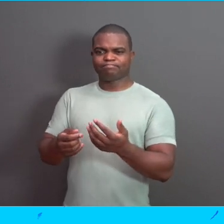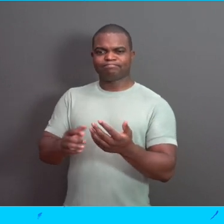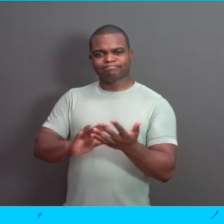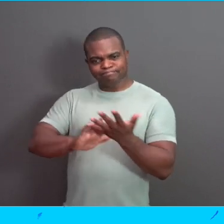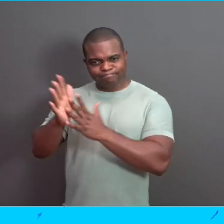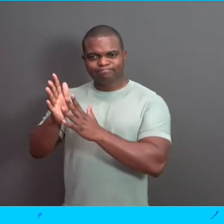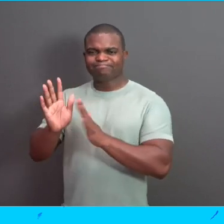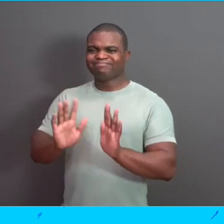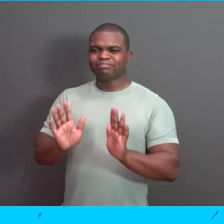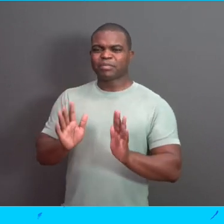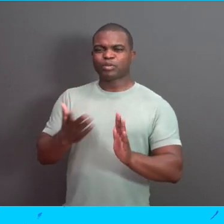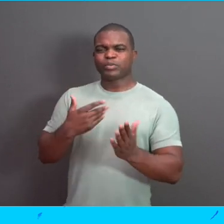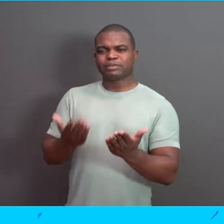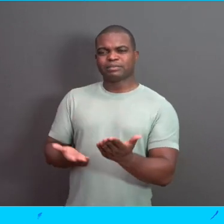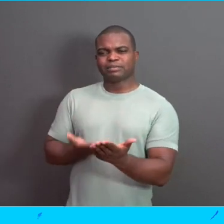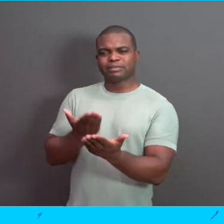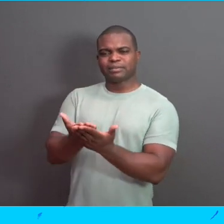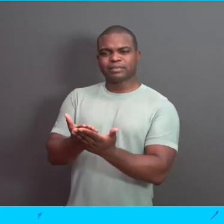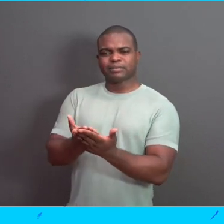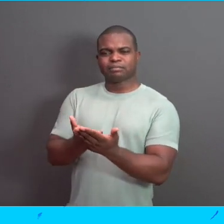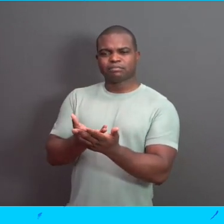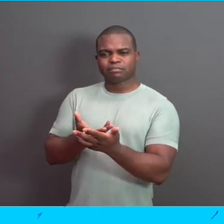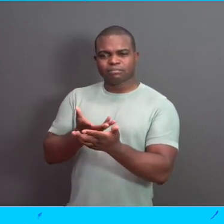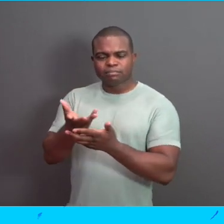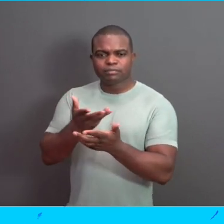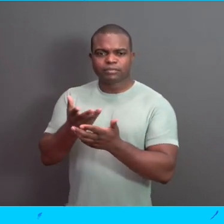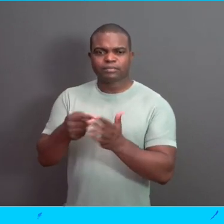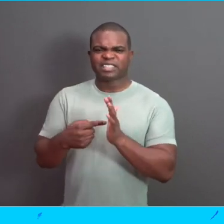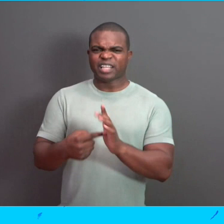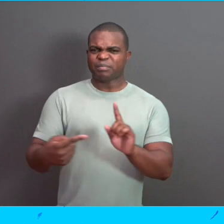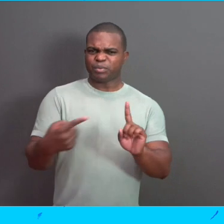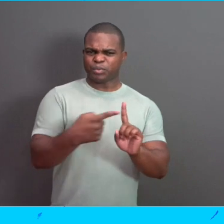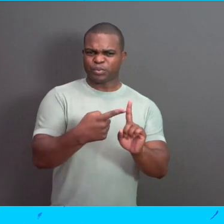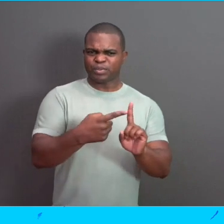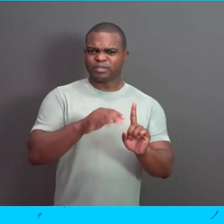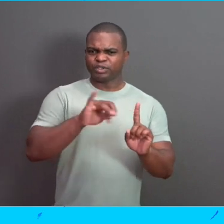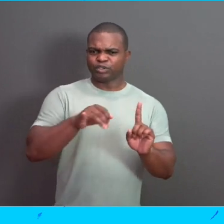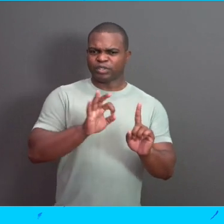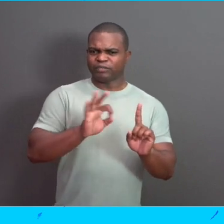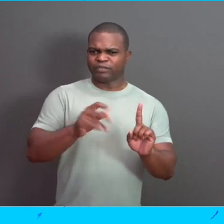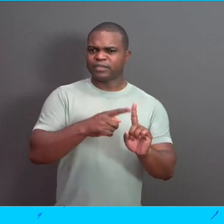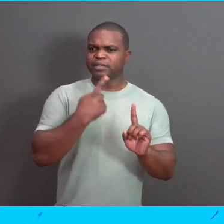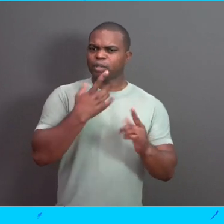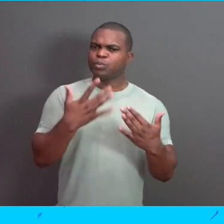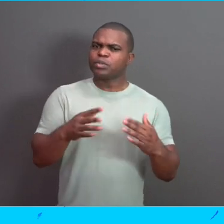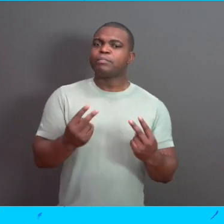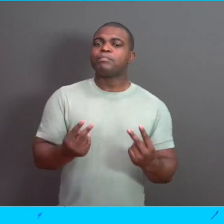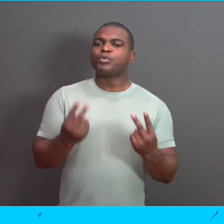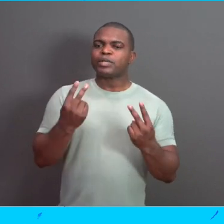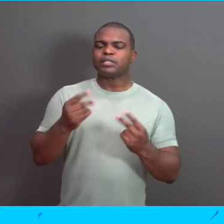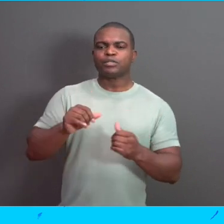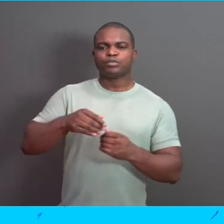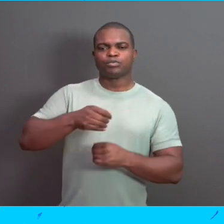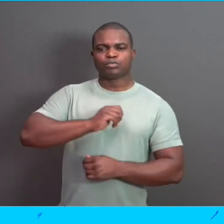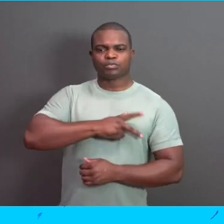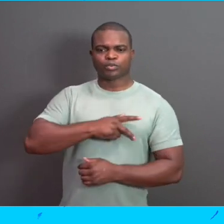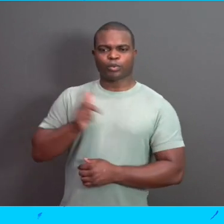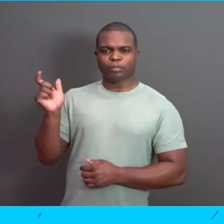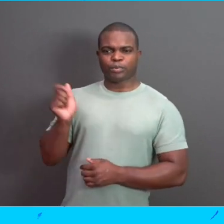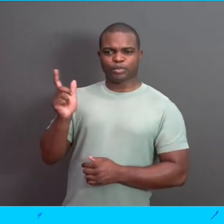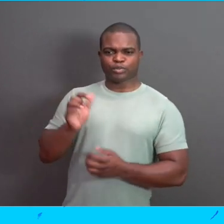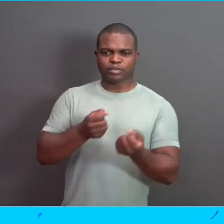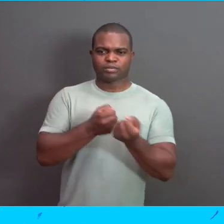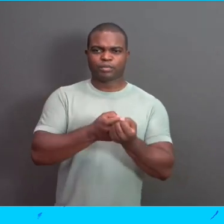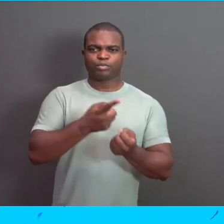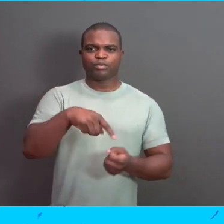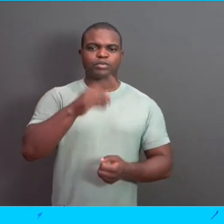de la protection sociale et pour maintenir les filles dans l'école, et aussi comment la protection sociale a eu